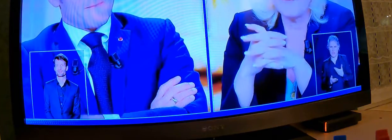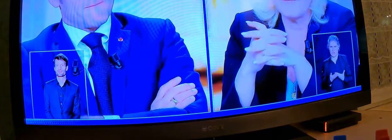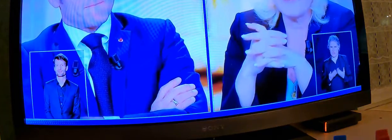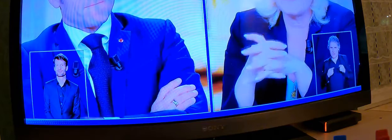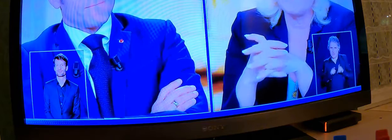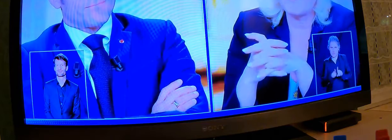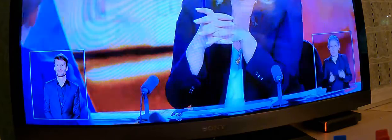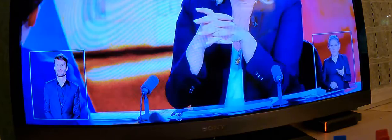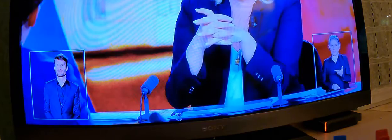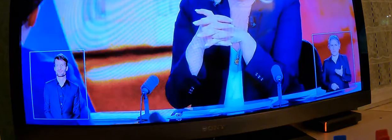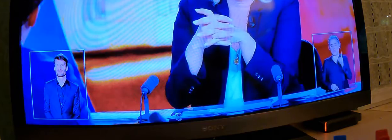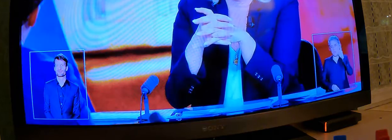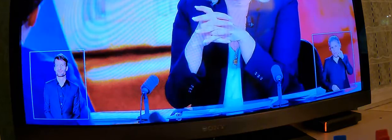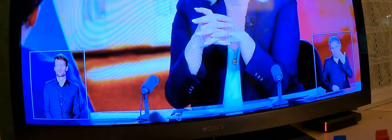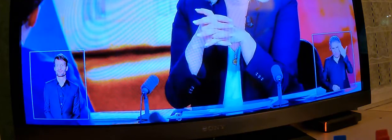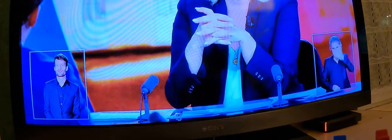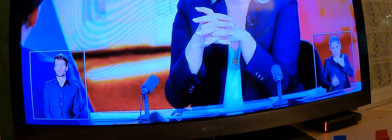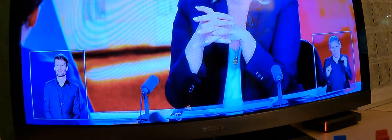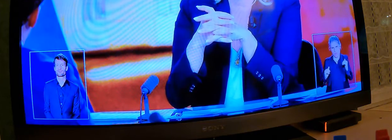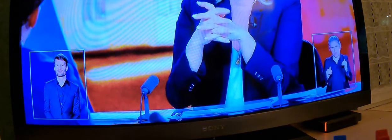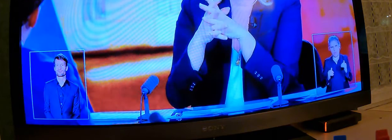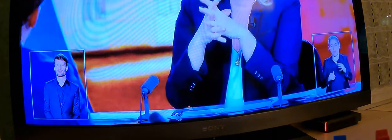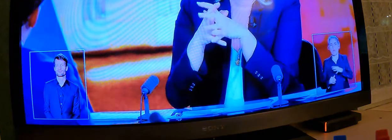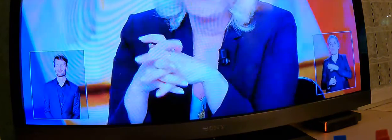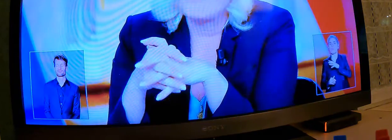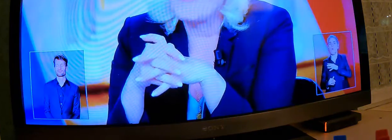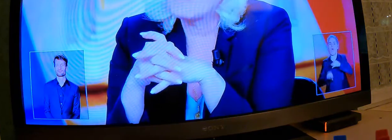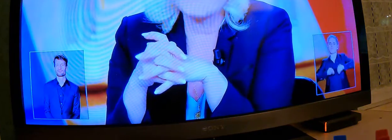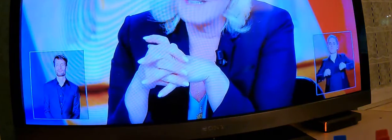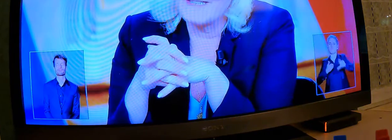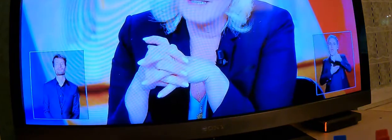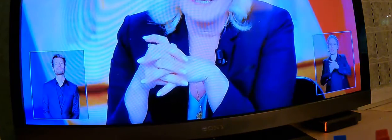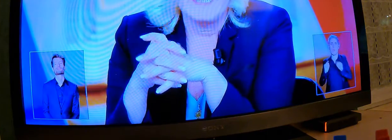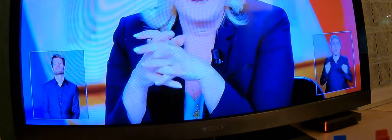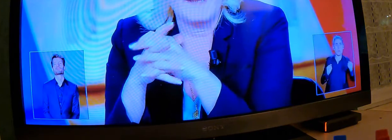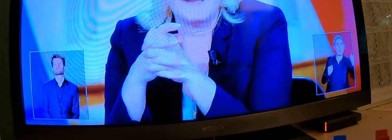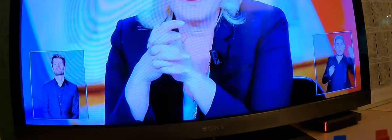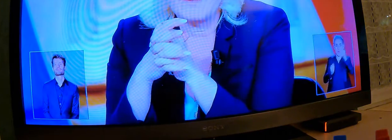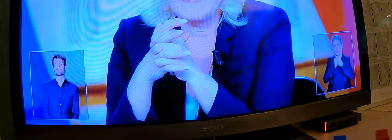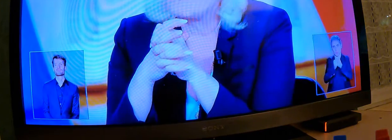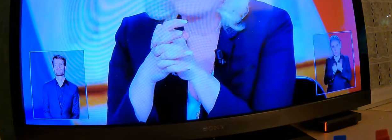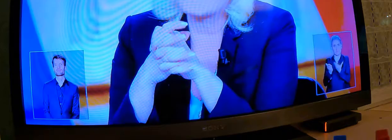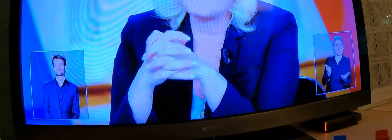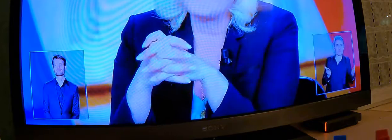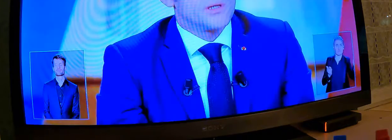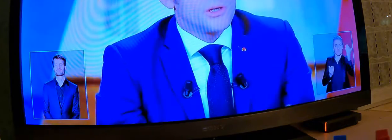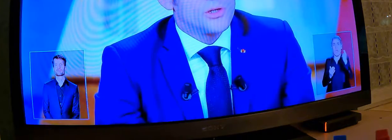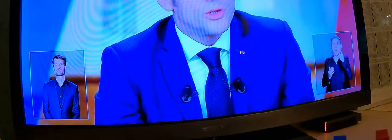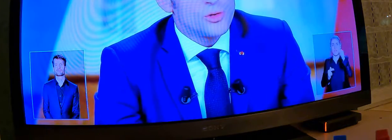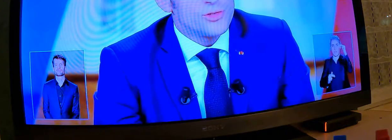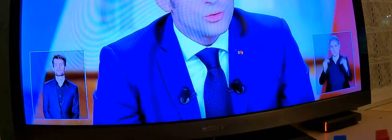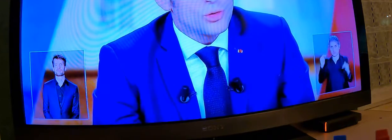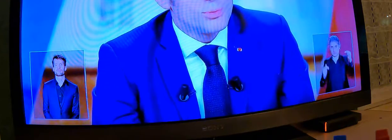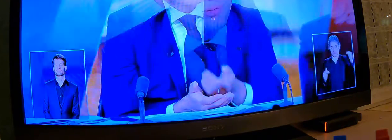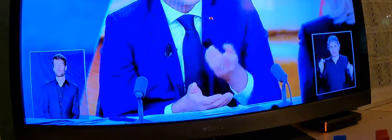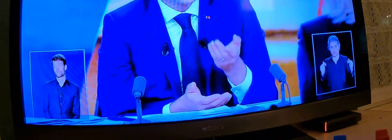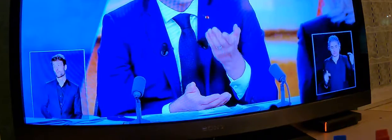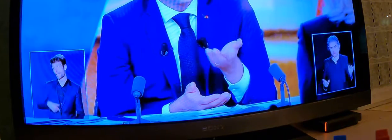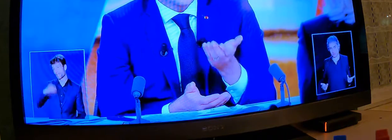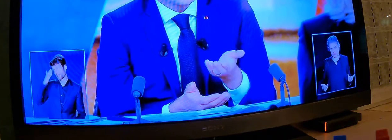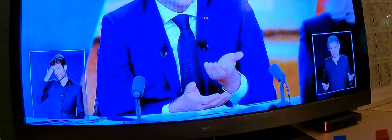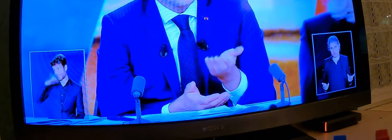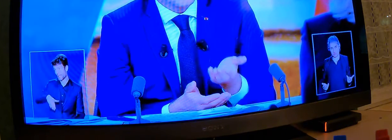injuste, car vous savez très bien que selon l'endroit où les professeurs professent, où ils enseignent, eh bien, les niveaux des élèves ne sont pas toujours